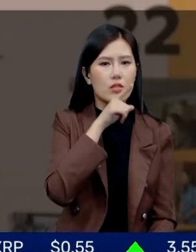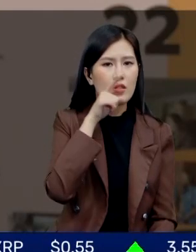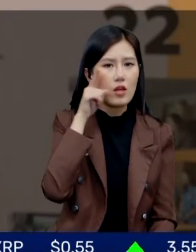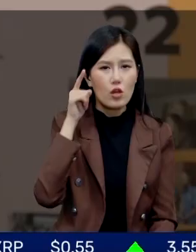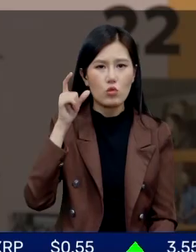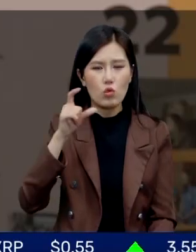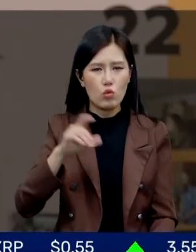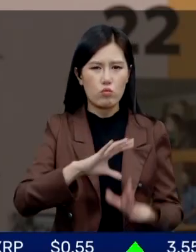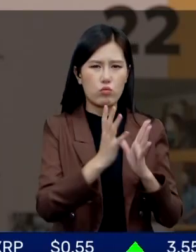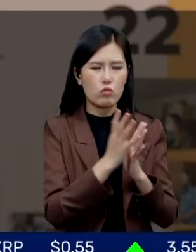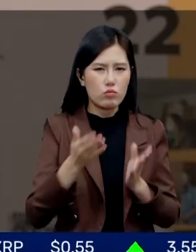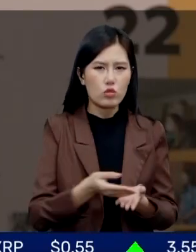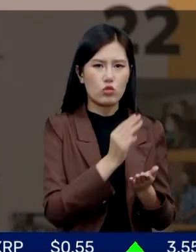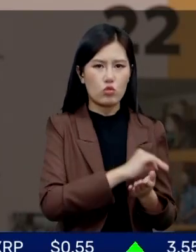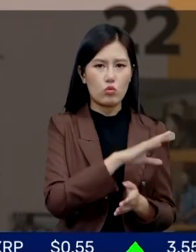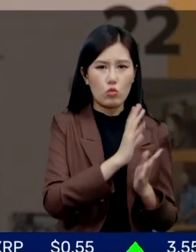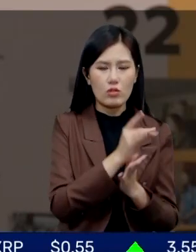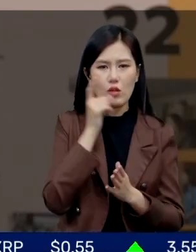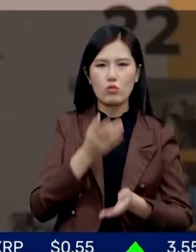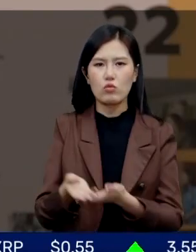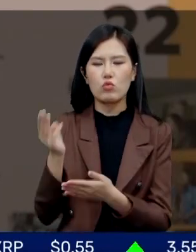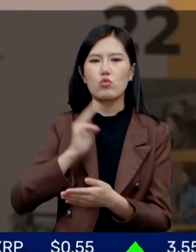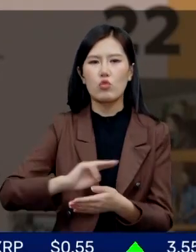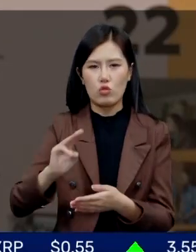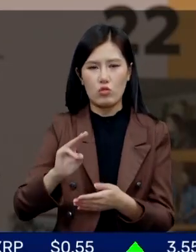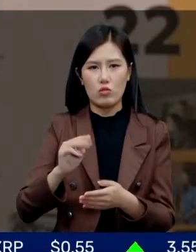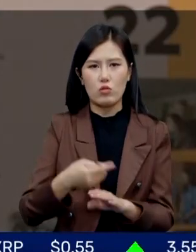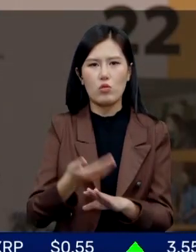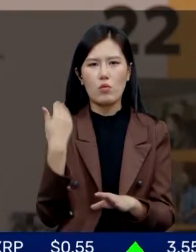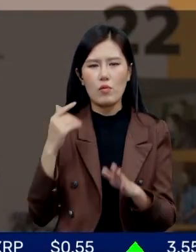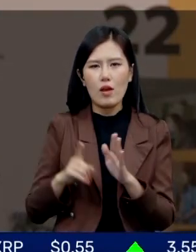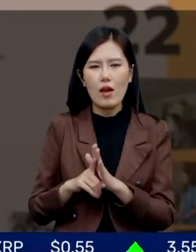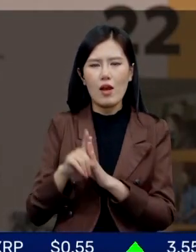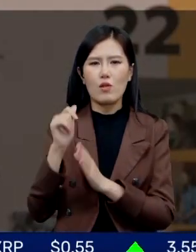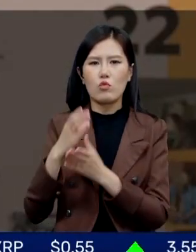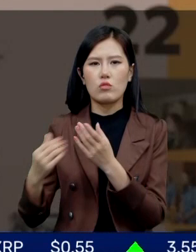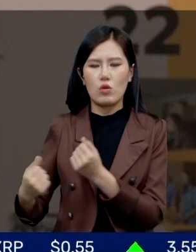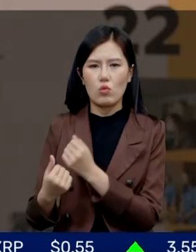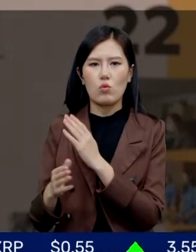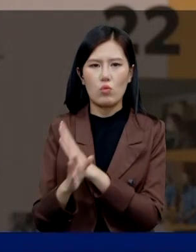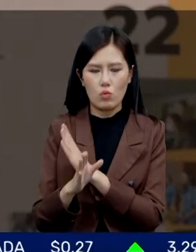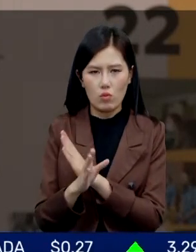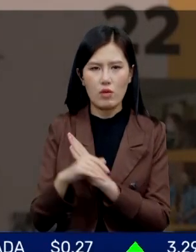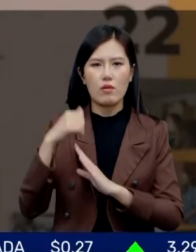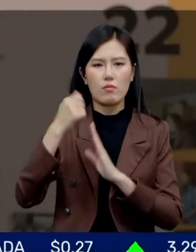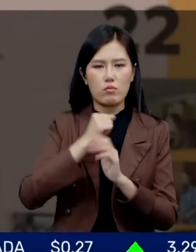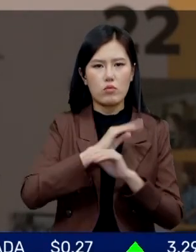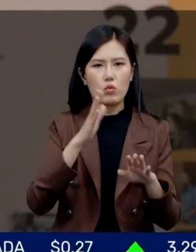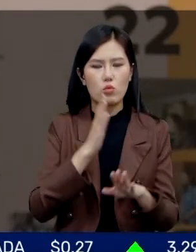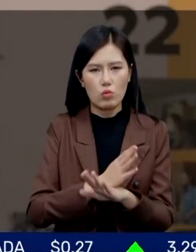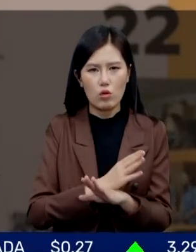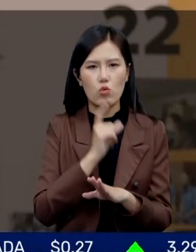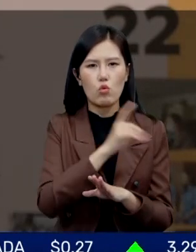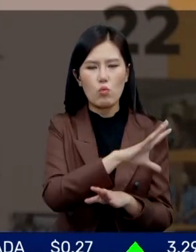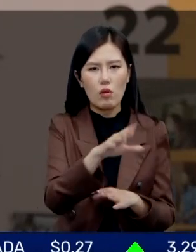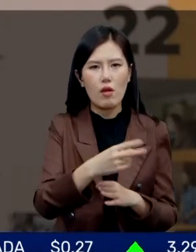анхны вебсайтын тухай видеог юм хийж өглөө, анхны санхүүжилтийн тавьж өглөө, олон нийтэд танилцуулж өглөө.